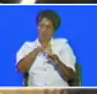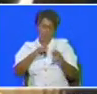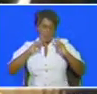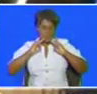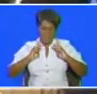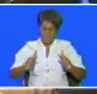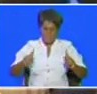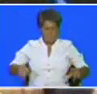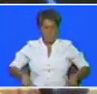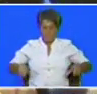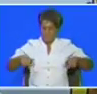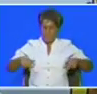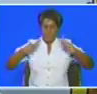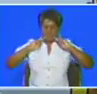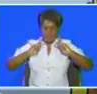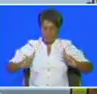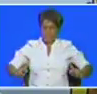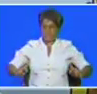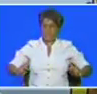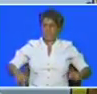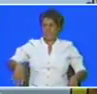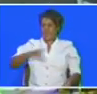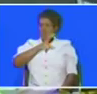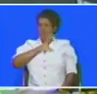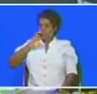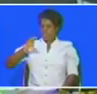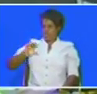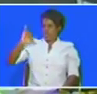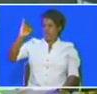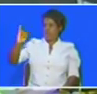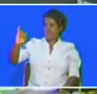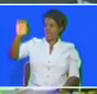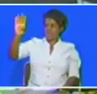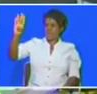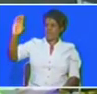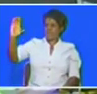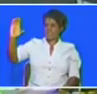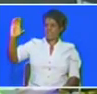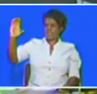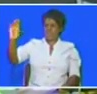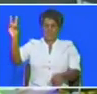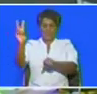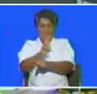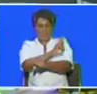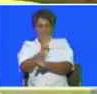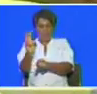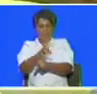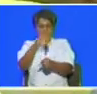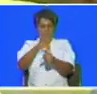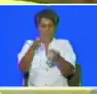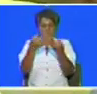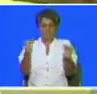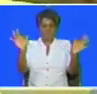na tutaishi kwa amani bila fujo. Tume ya uchaguzi na mipaka IBC inacho kibarua cha kusimamia uchaguzi huu kwa njia huru na